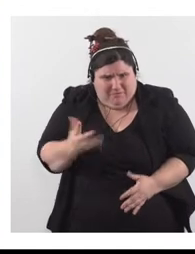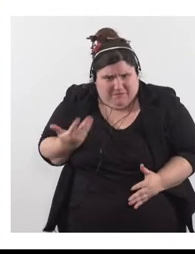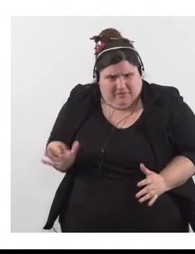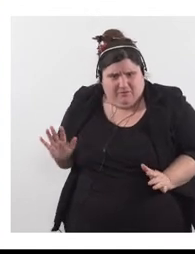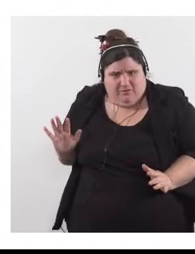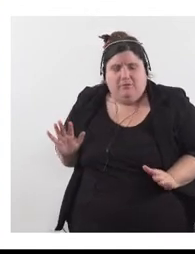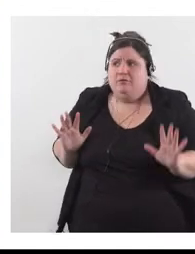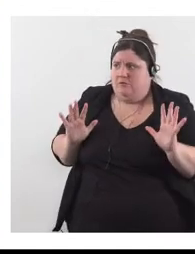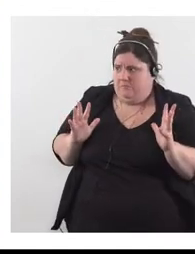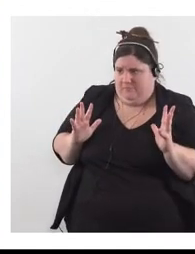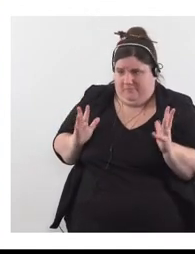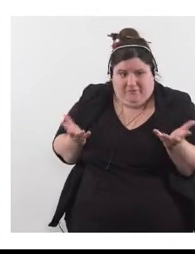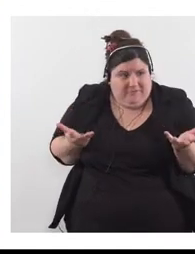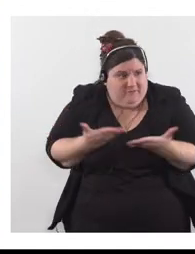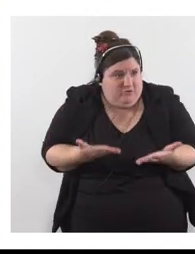qu'une manière